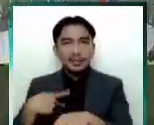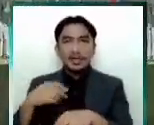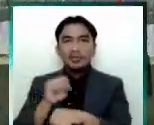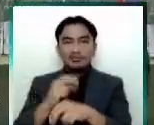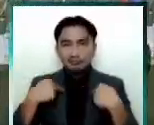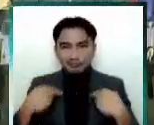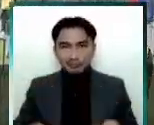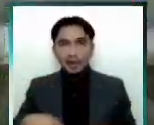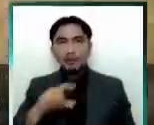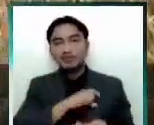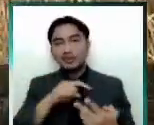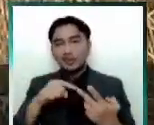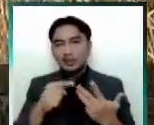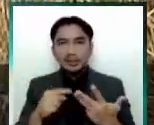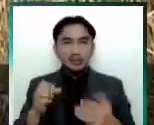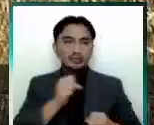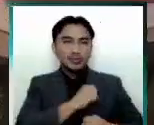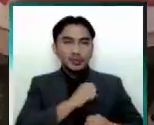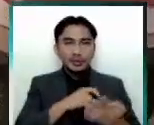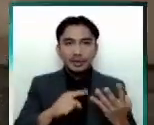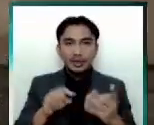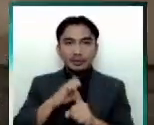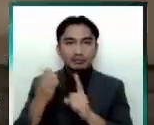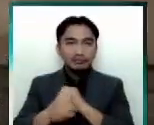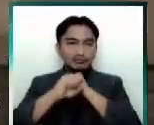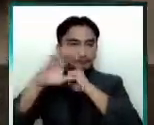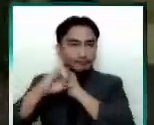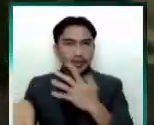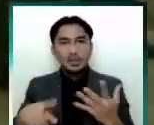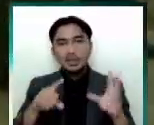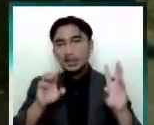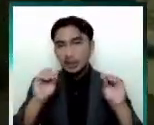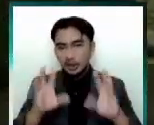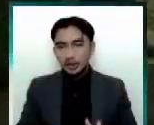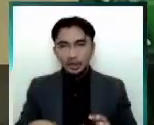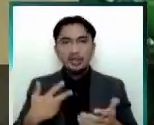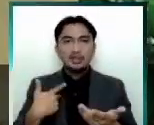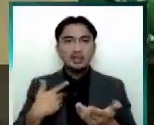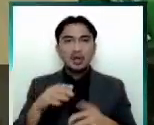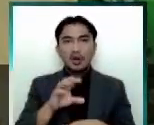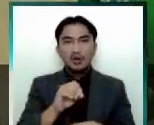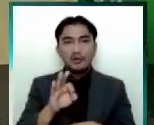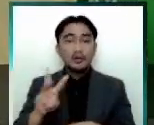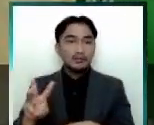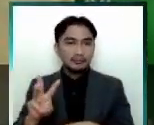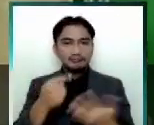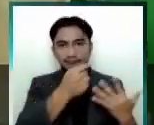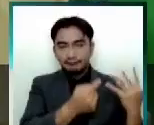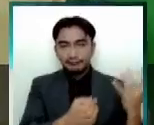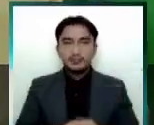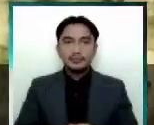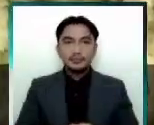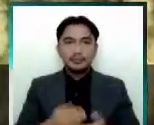sundalo, barangay workers, ecological warriors, guro at OFWs. Pinangunahan naman ni Vice President